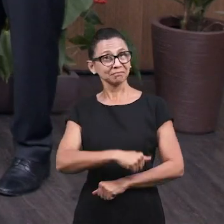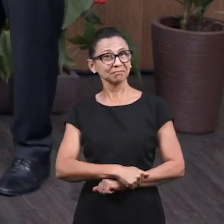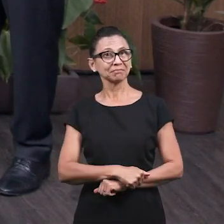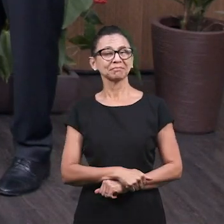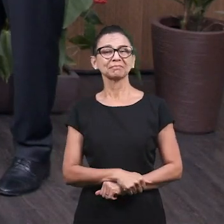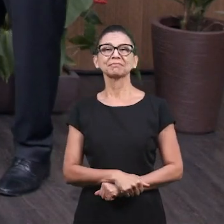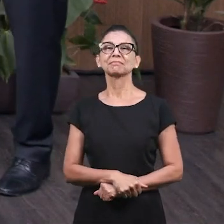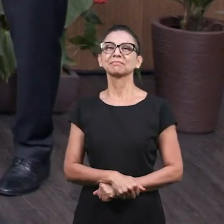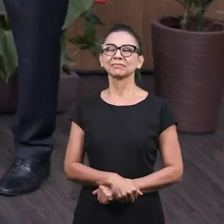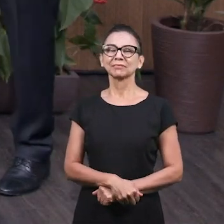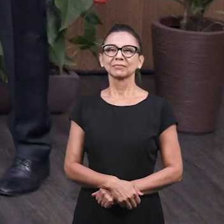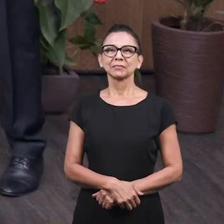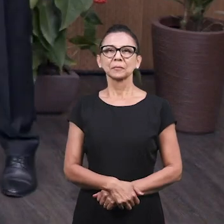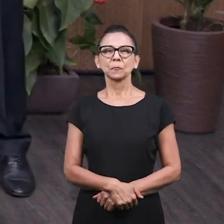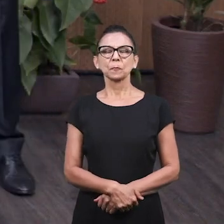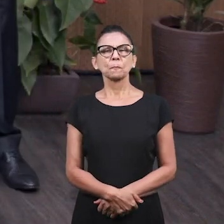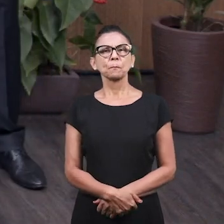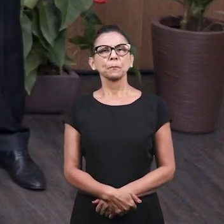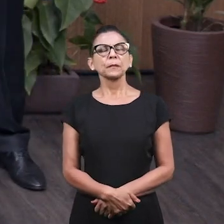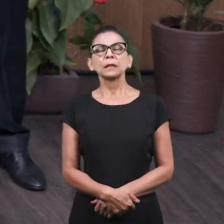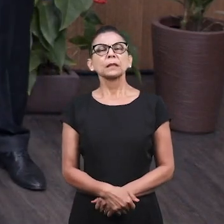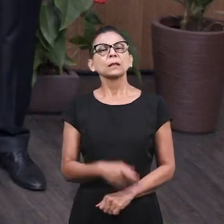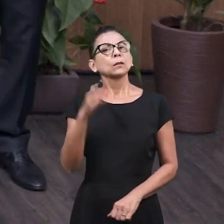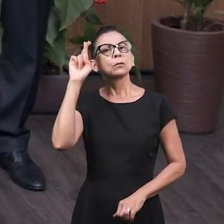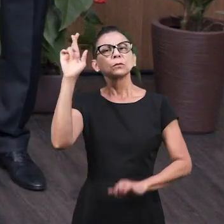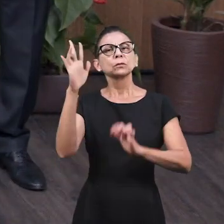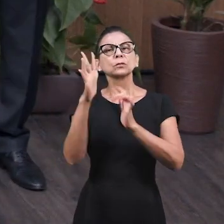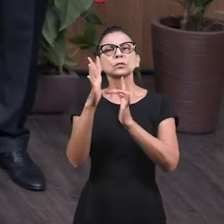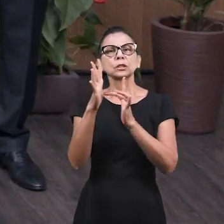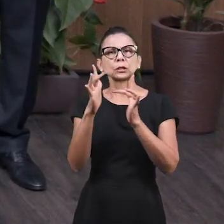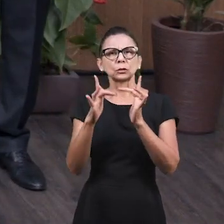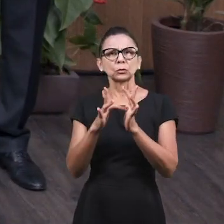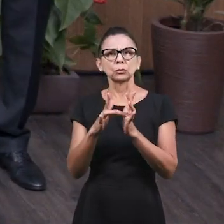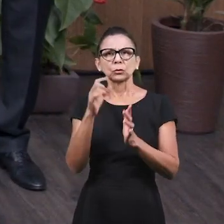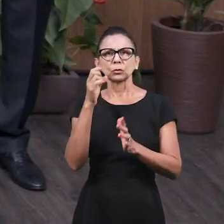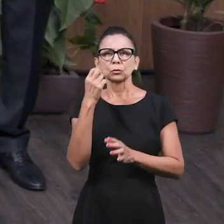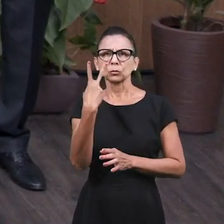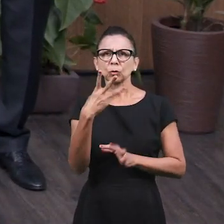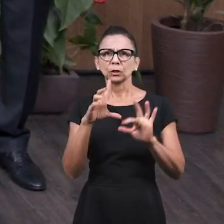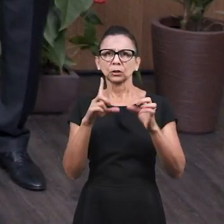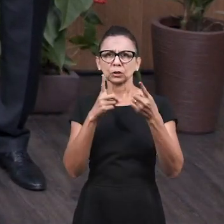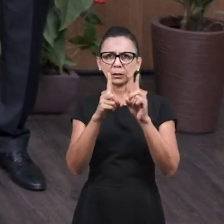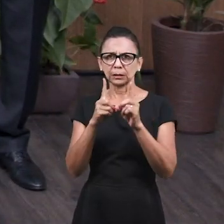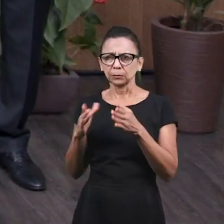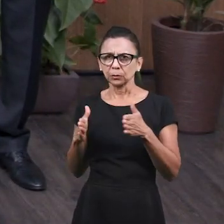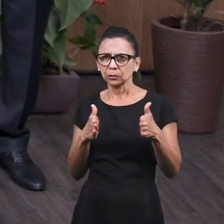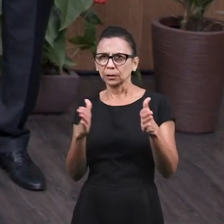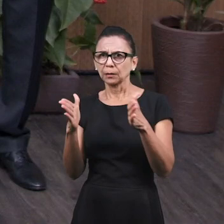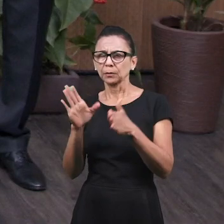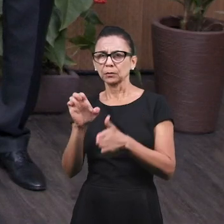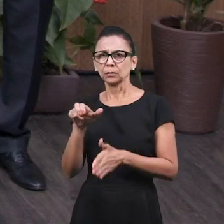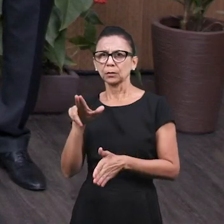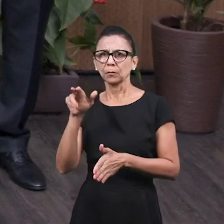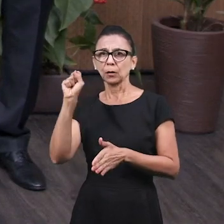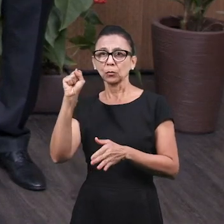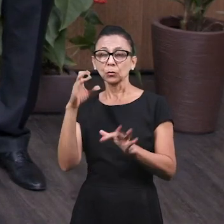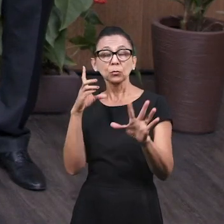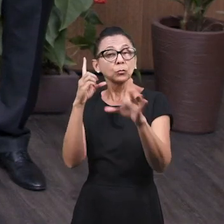картины Эммауса наших дней. Встреча Господа Иисуса с двумя учениками на пути в